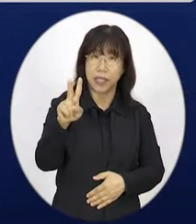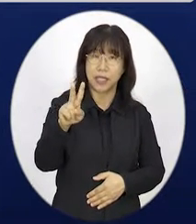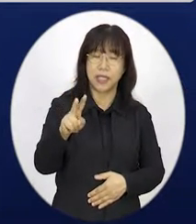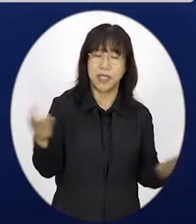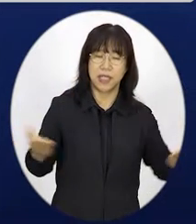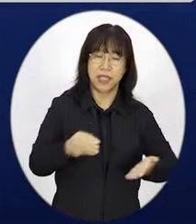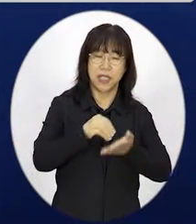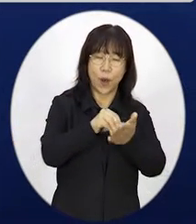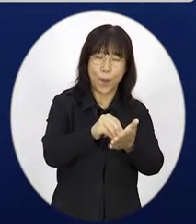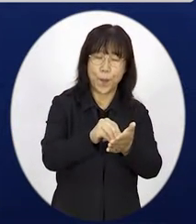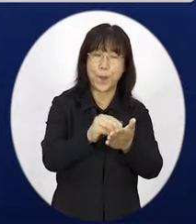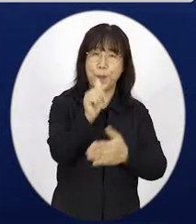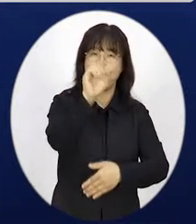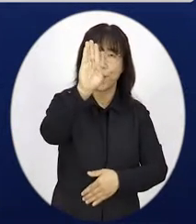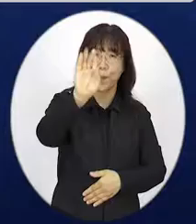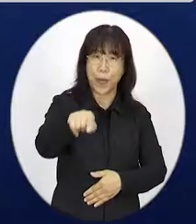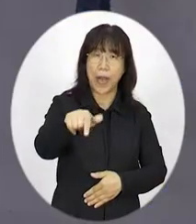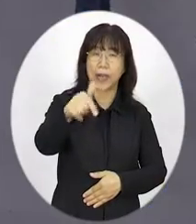취업박람회가 개최됩니다.